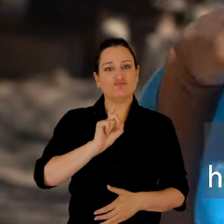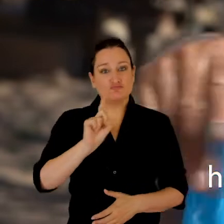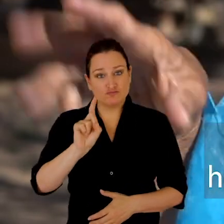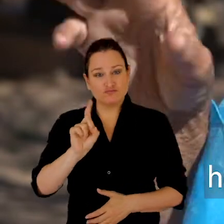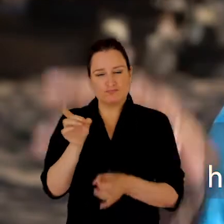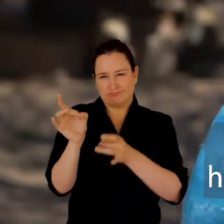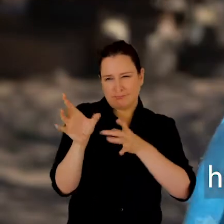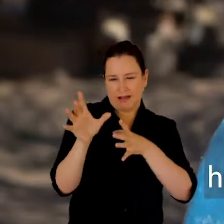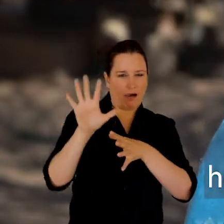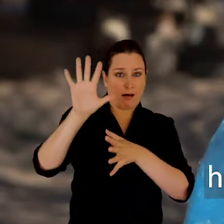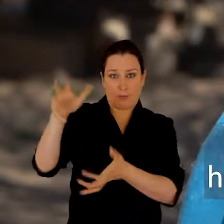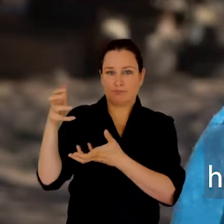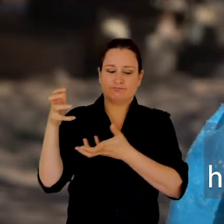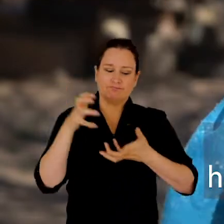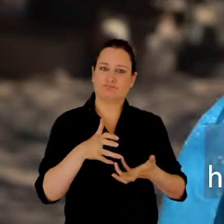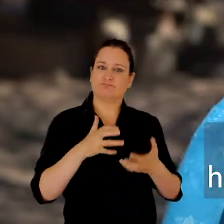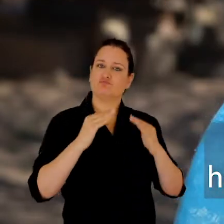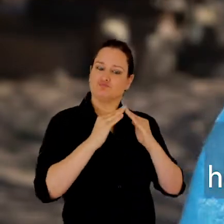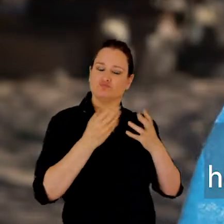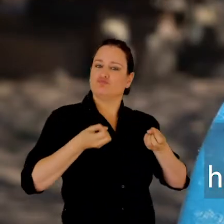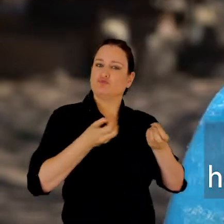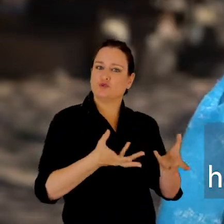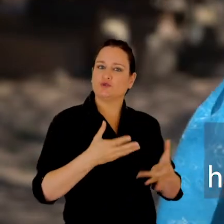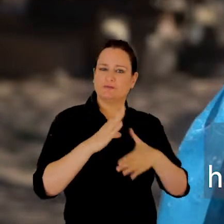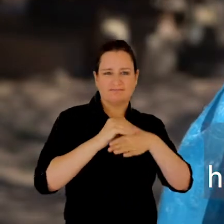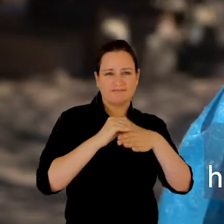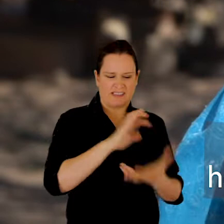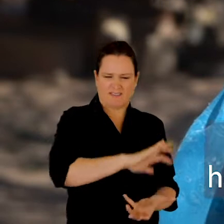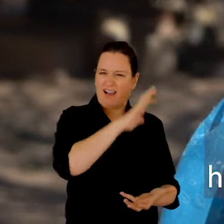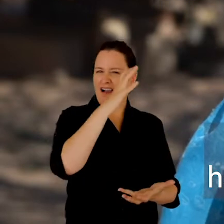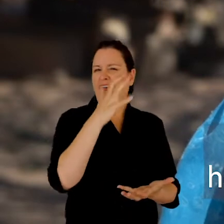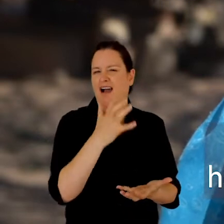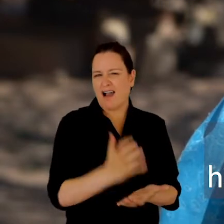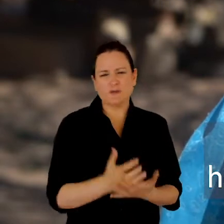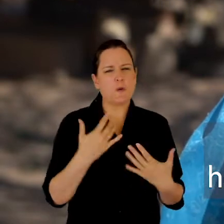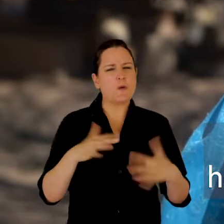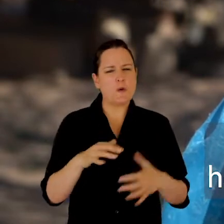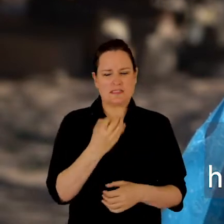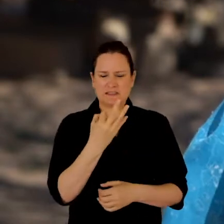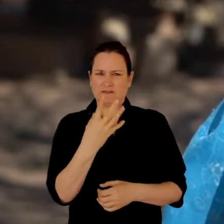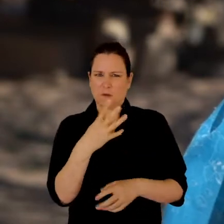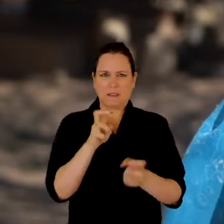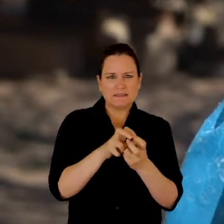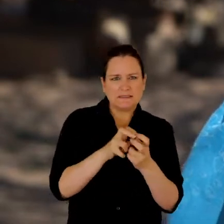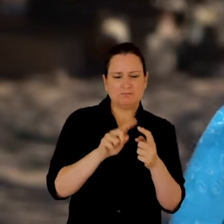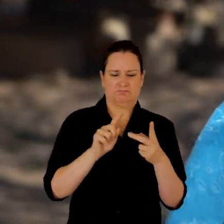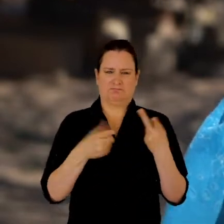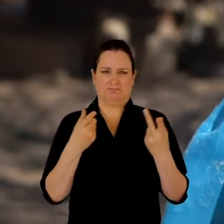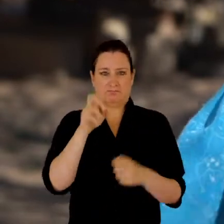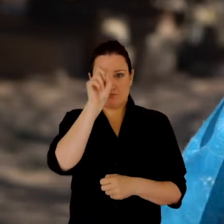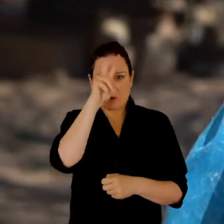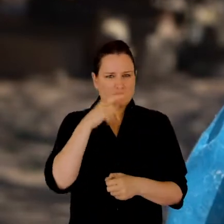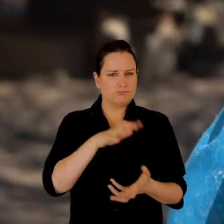man vanmorgen uitgegaan het en loop gejaag het, dan kom hy met 2 klipbokke en daasies, 3-4